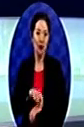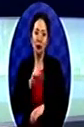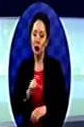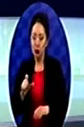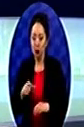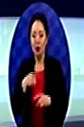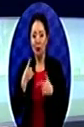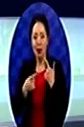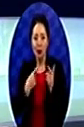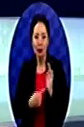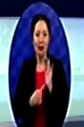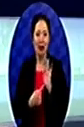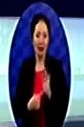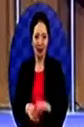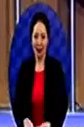баяр сүрэн илэрхийлээд байна.